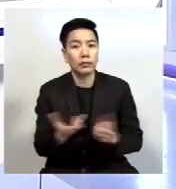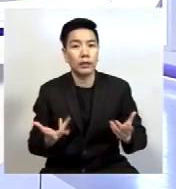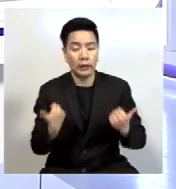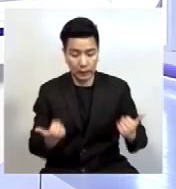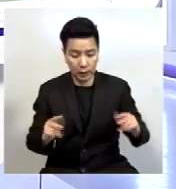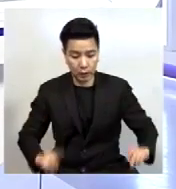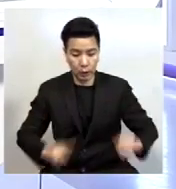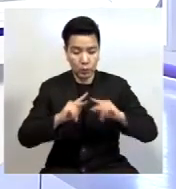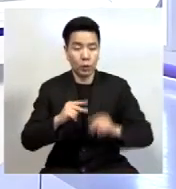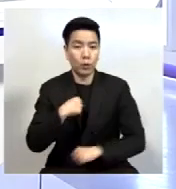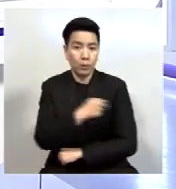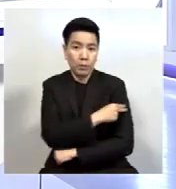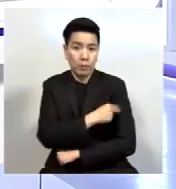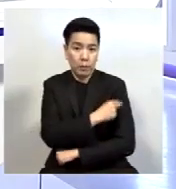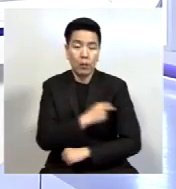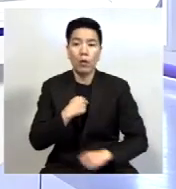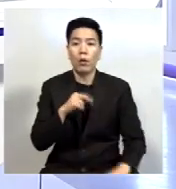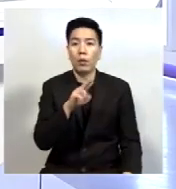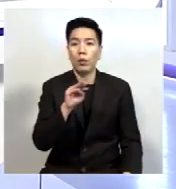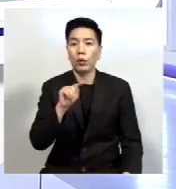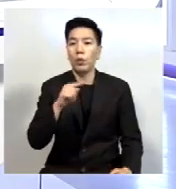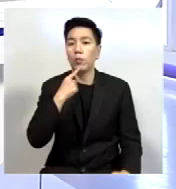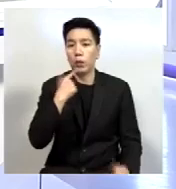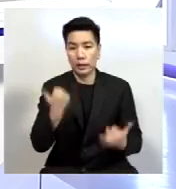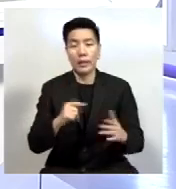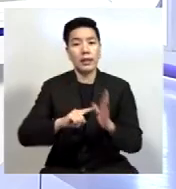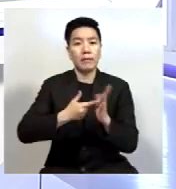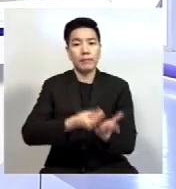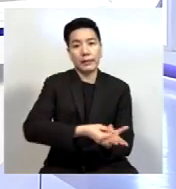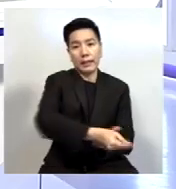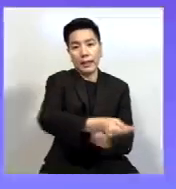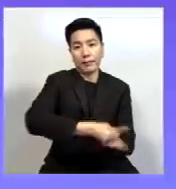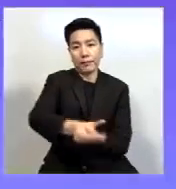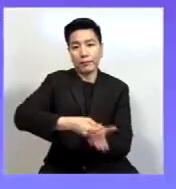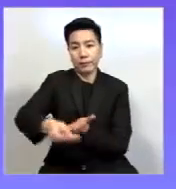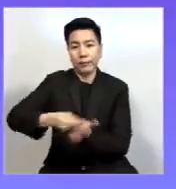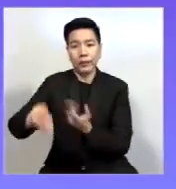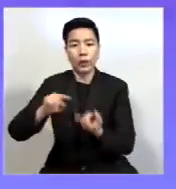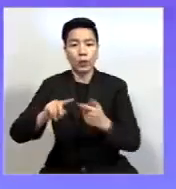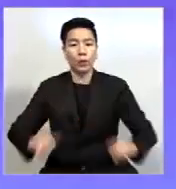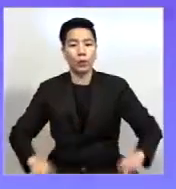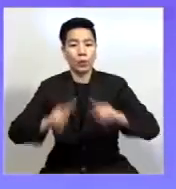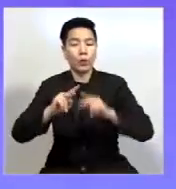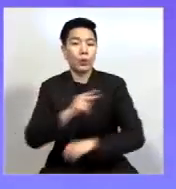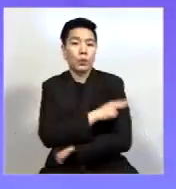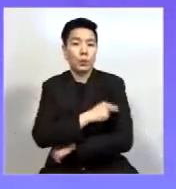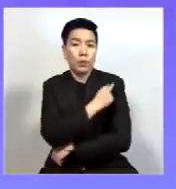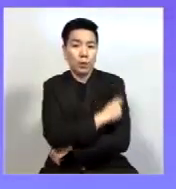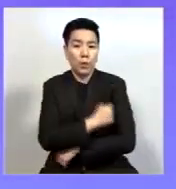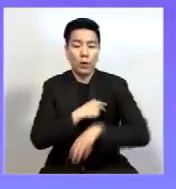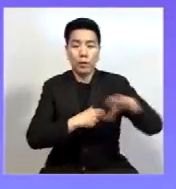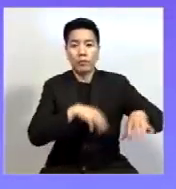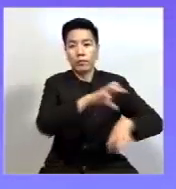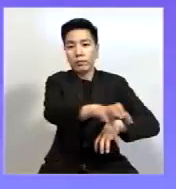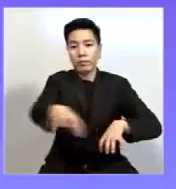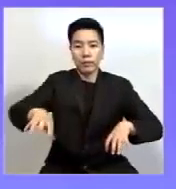งสาธารณสุขคือท่านรัฐมนตรีบอกไปตั้งแต่สุดสัปดาห์ว่าจะเริ่มแจกวันนี้เนี่ยนะคะที่กระทรวงสาธารณสุขทุกหน่วยงานที่ตั้งอยู่